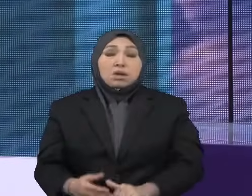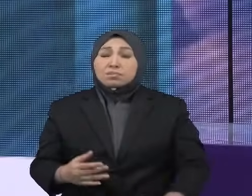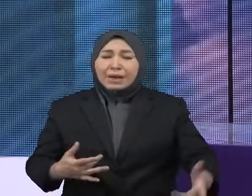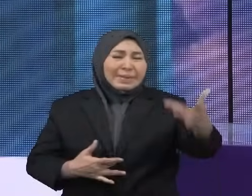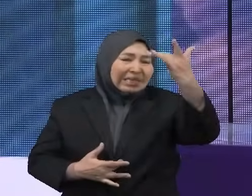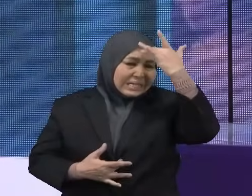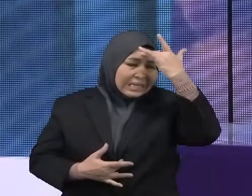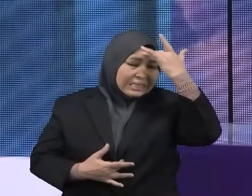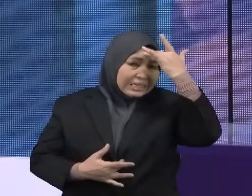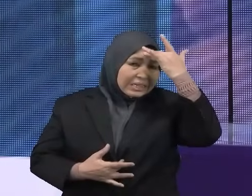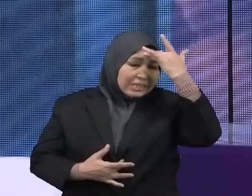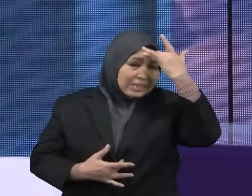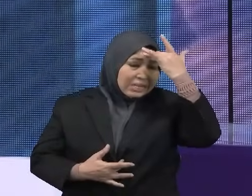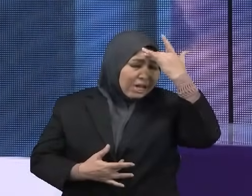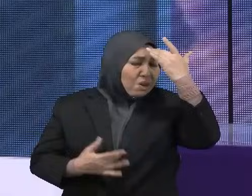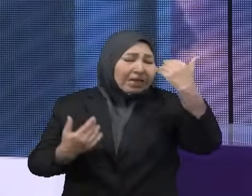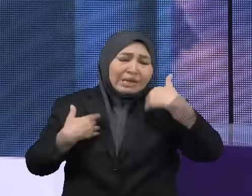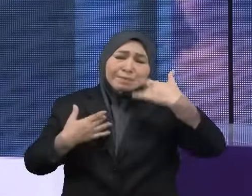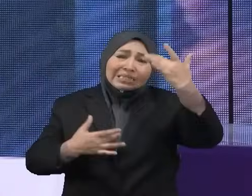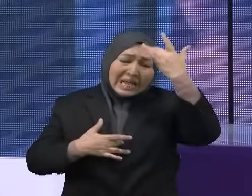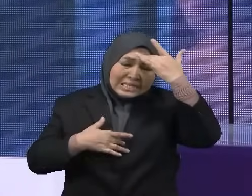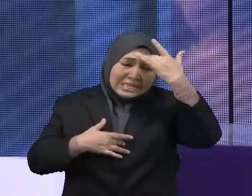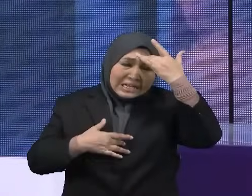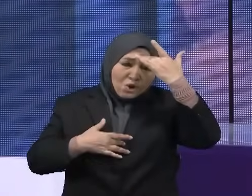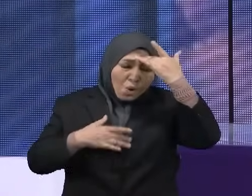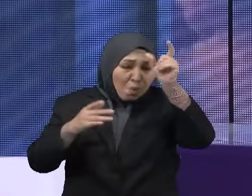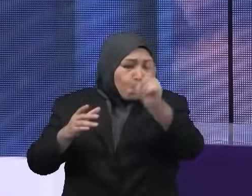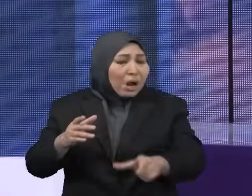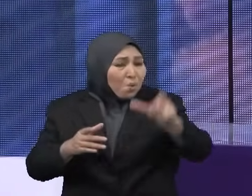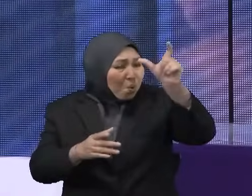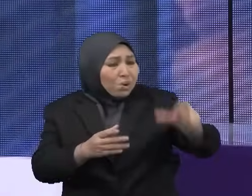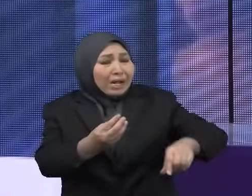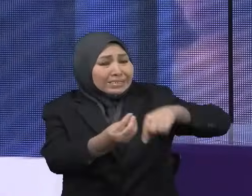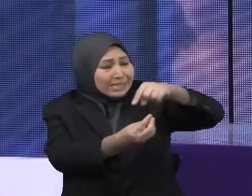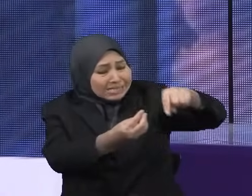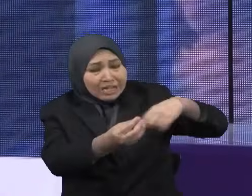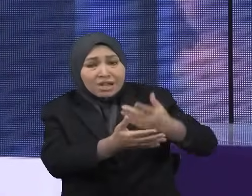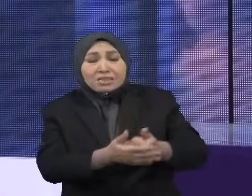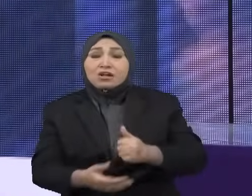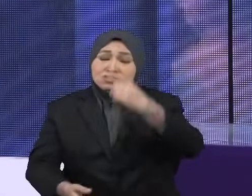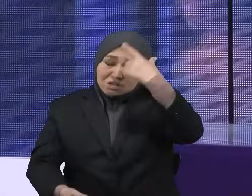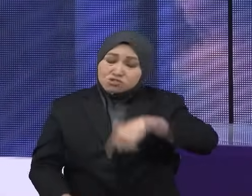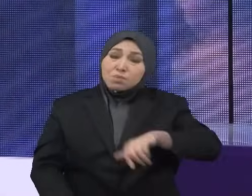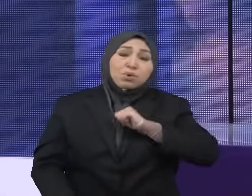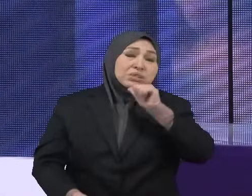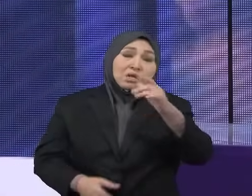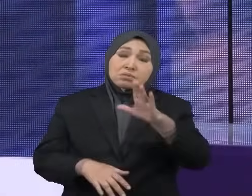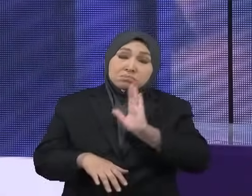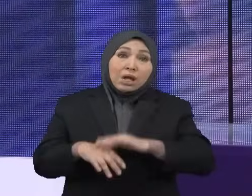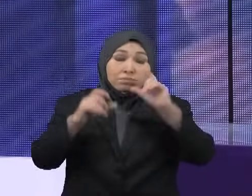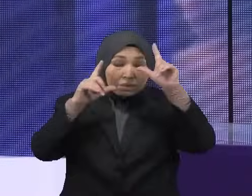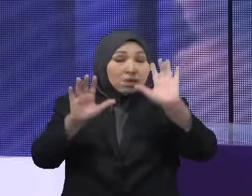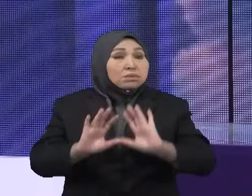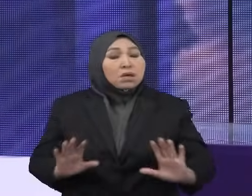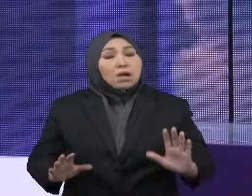penyakit. Bila diselaputi penyakit disebabkan orang-orang di sekitarnya dan diri sendiri pun tidak menegur, akhirnya dia kata, okeylah